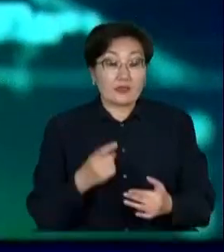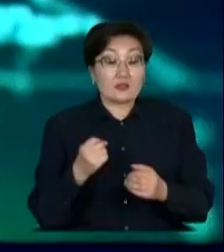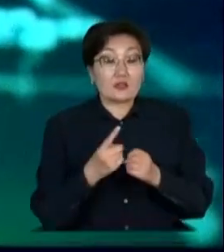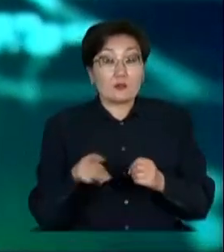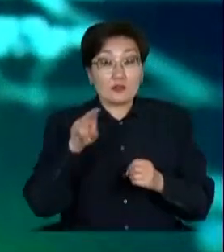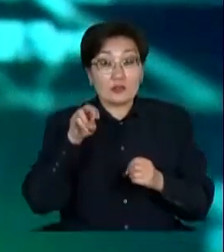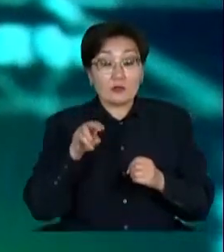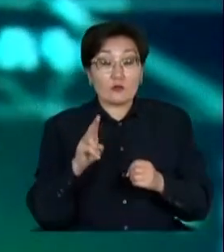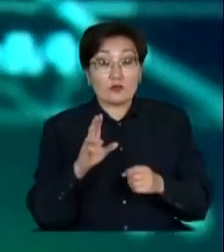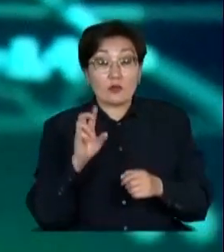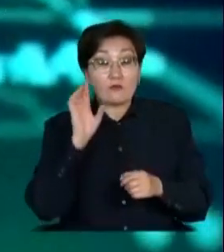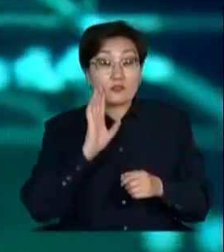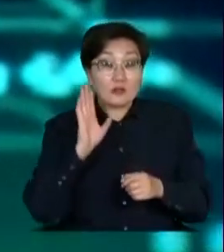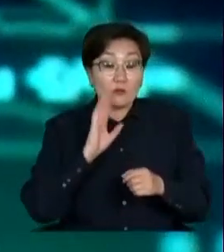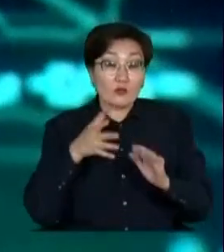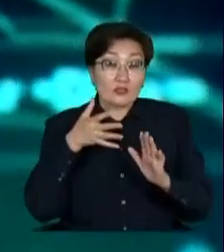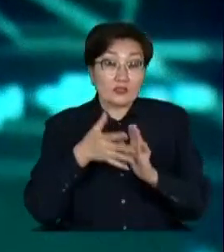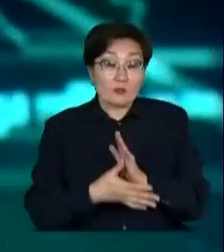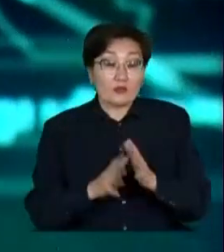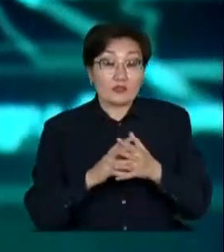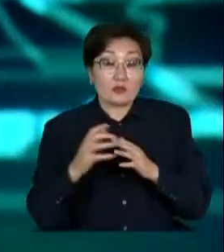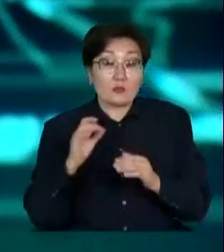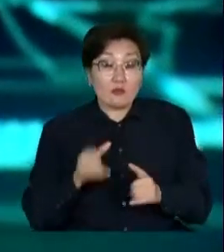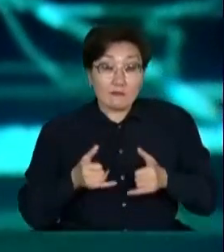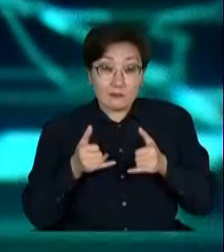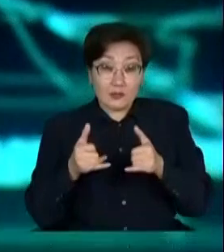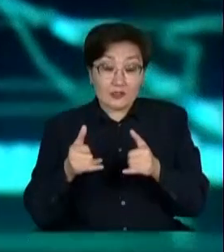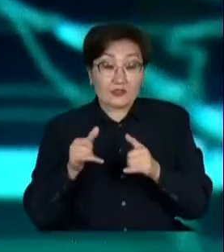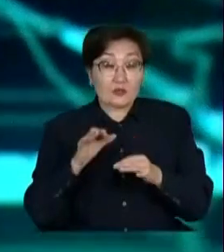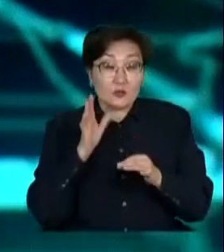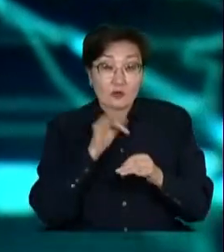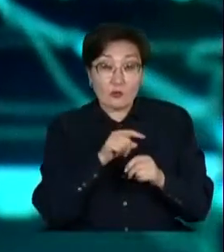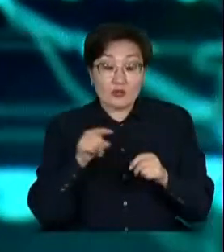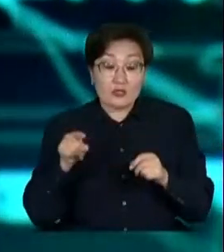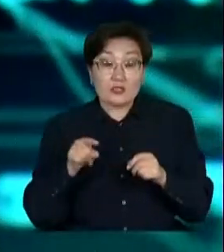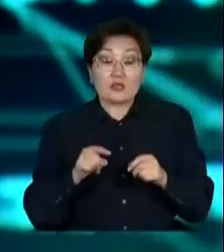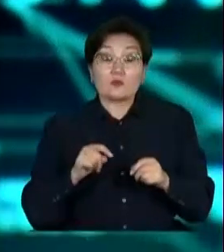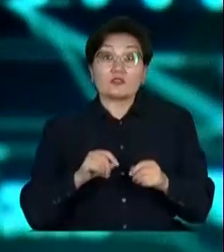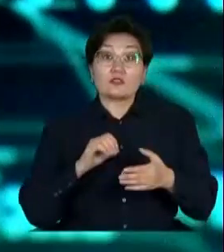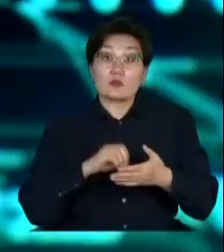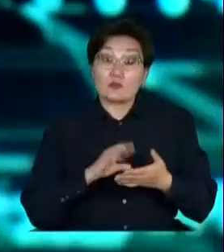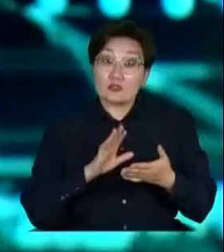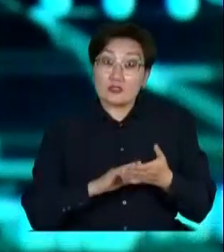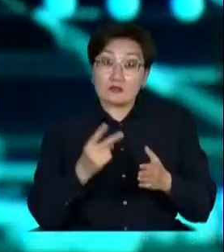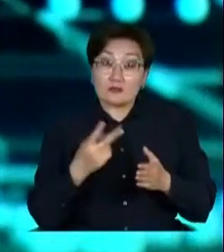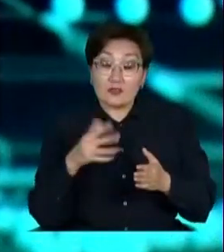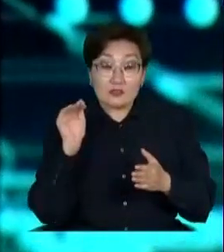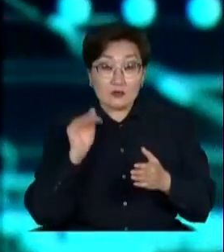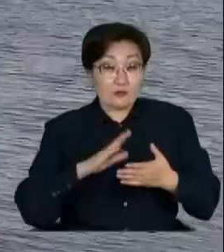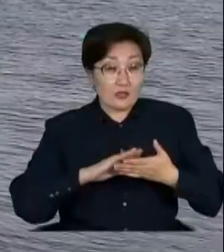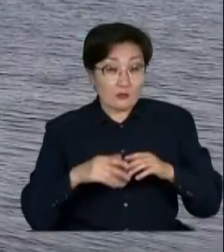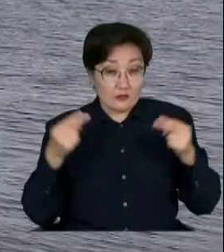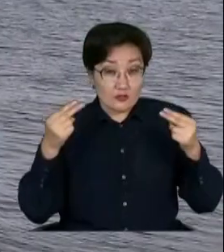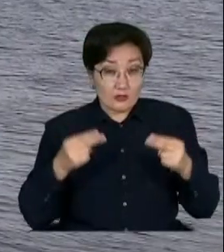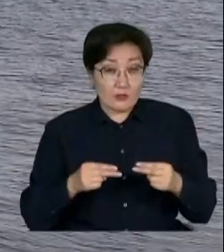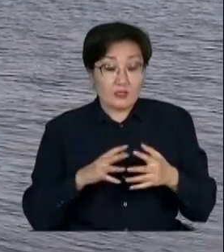11 миллиардов кубометров воды потратили аграрии за поливной сезон. А филиалы Казводхоза заключили около 25 тысяч договоров